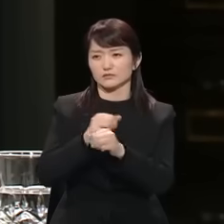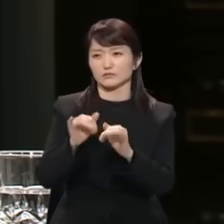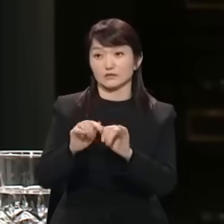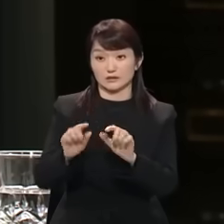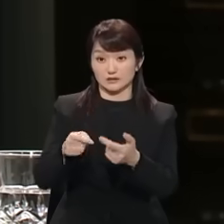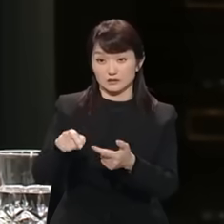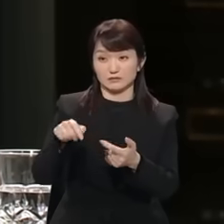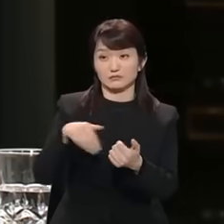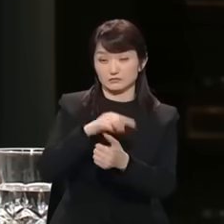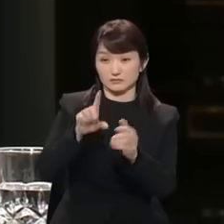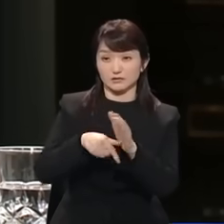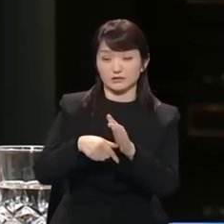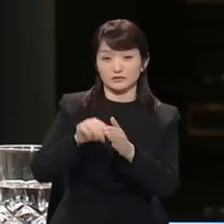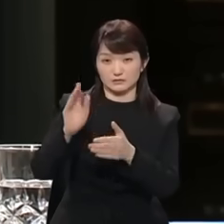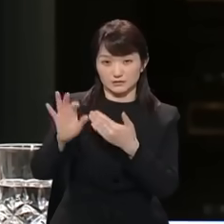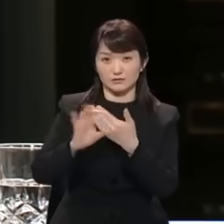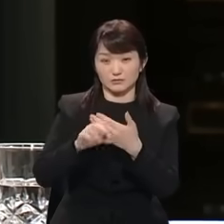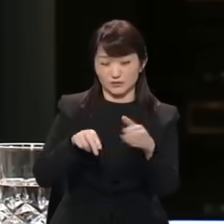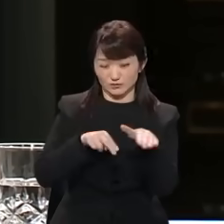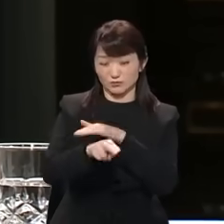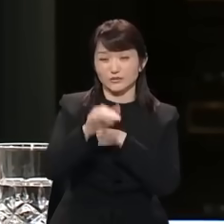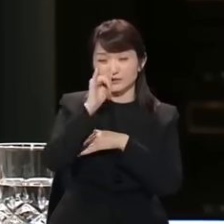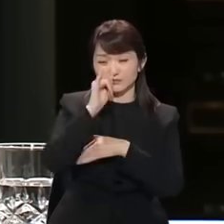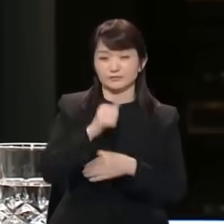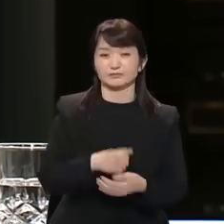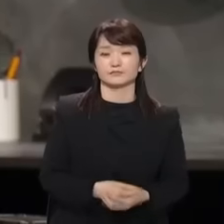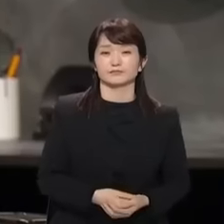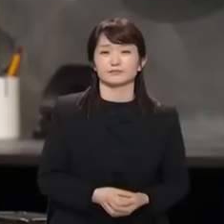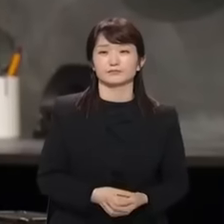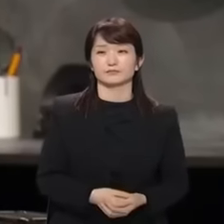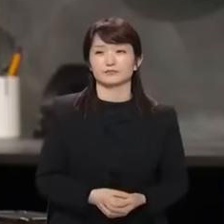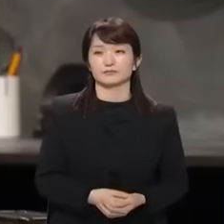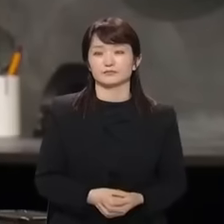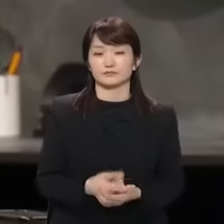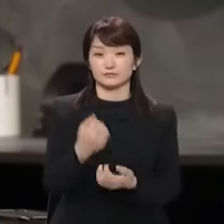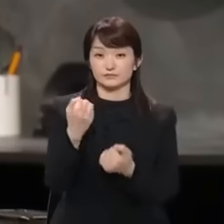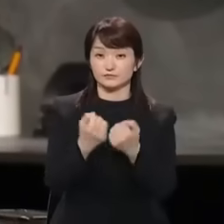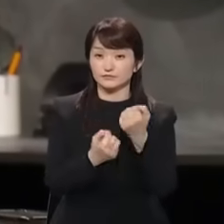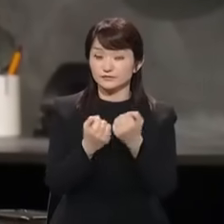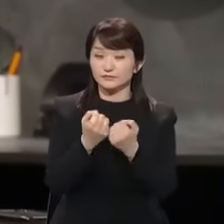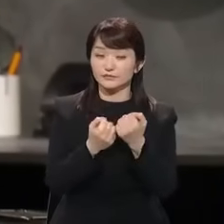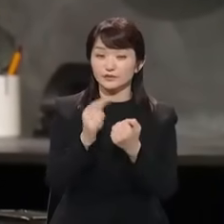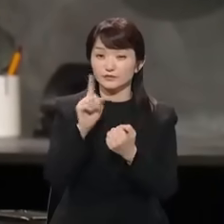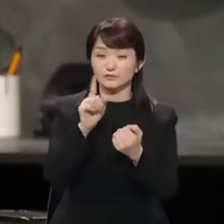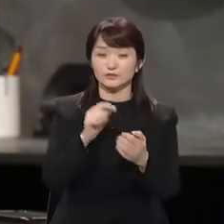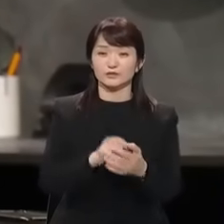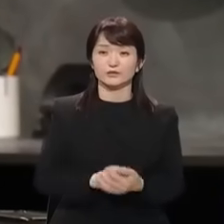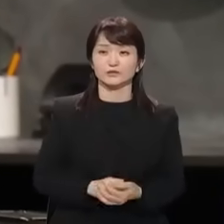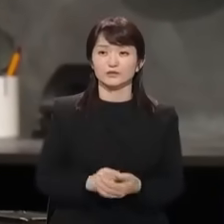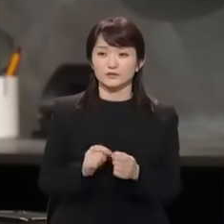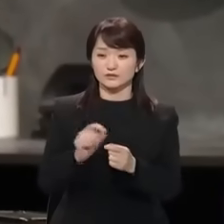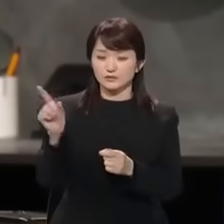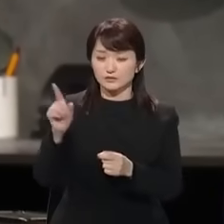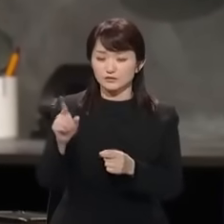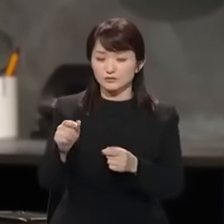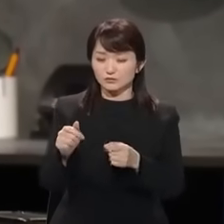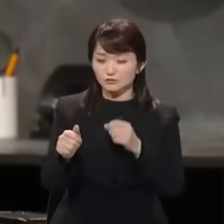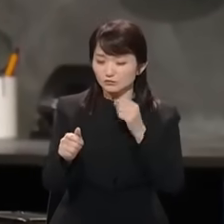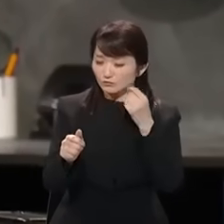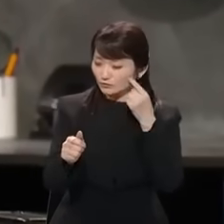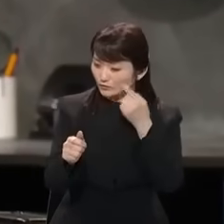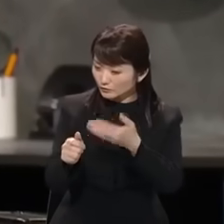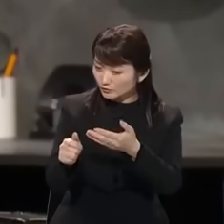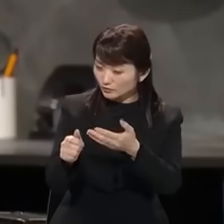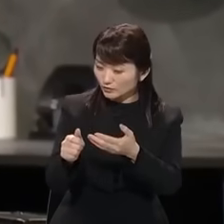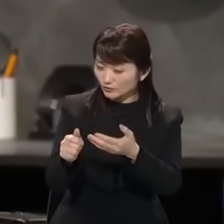상황 되면 뭐 도망갈 수 있겠죠. 도망갈 수도 있겠죠. 근데 이제 설명에 따르면 대부분 이렇게 얘기를 하면 잘못했다, 앞으로